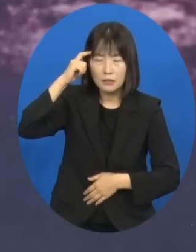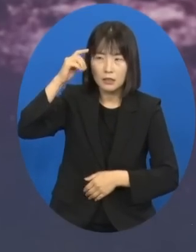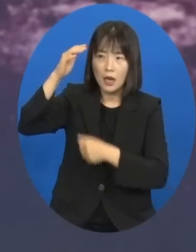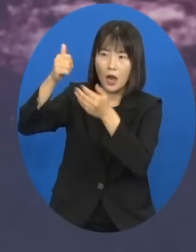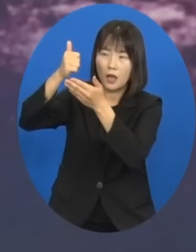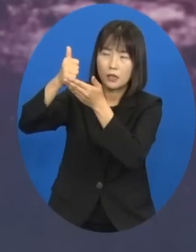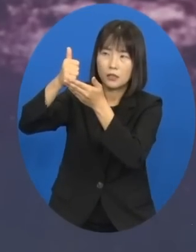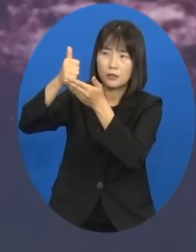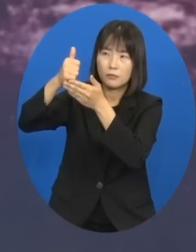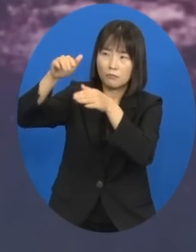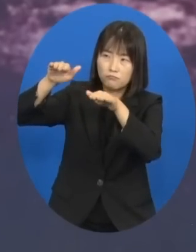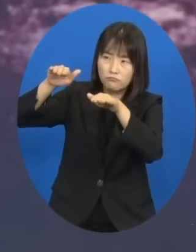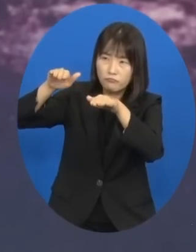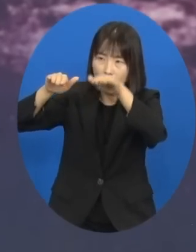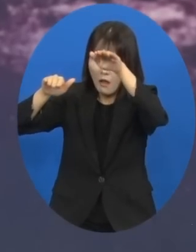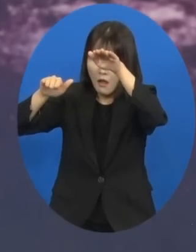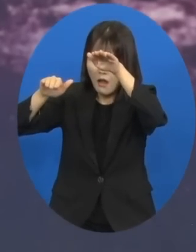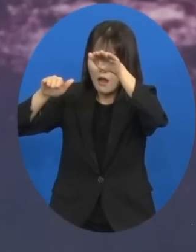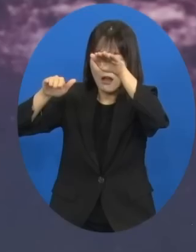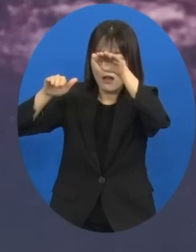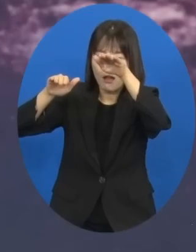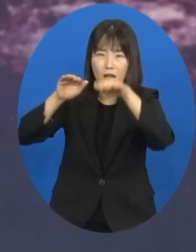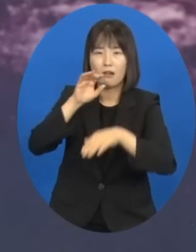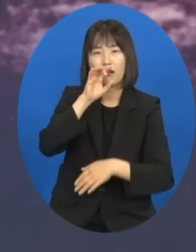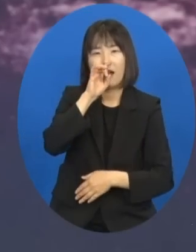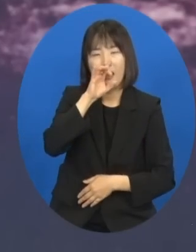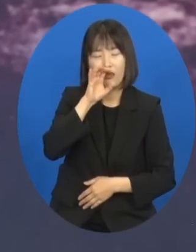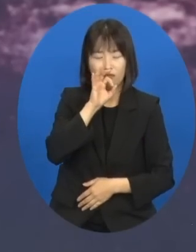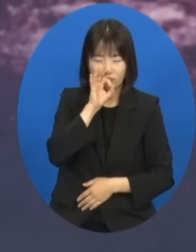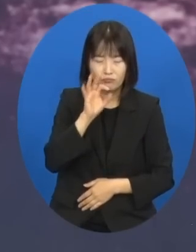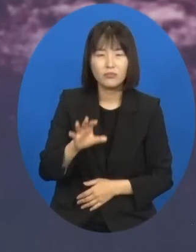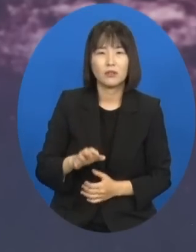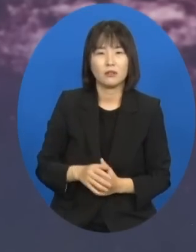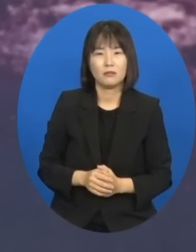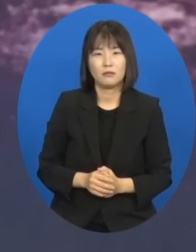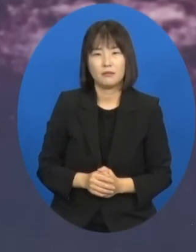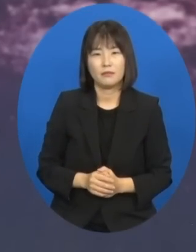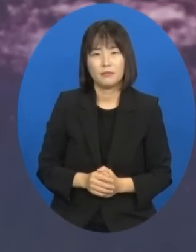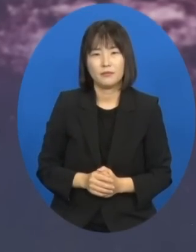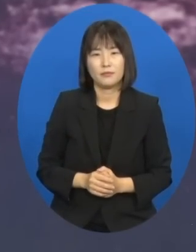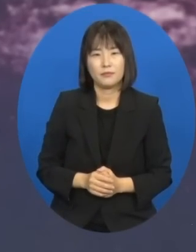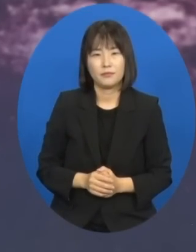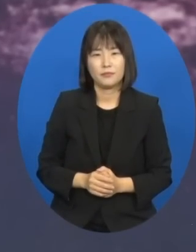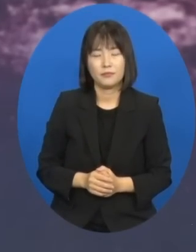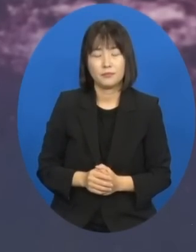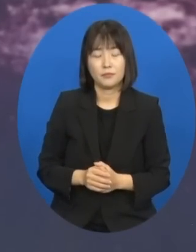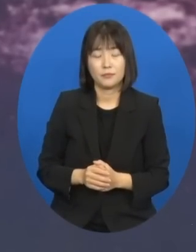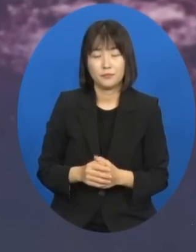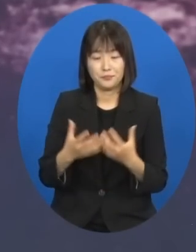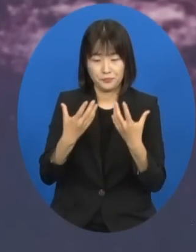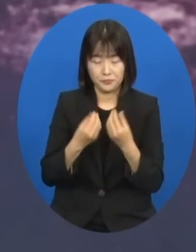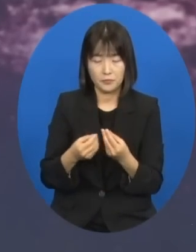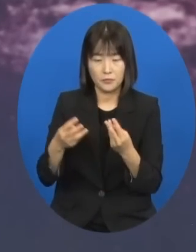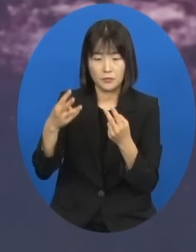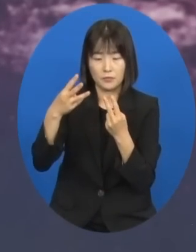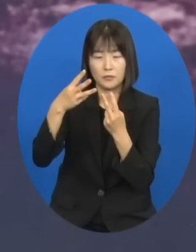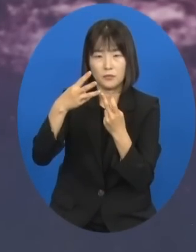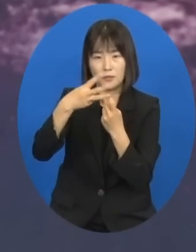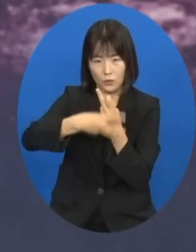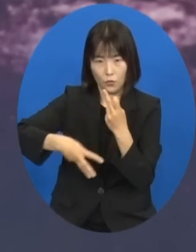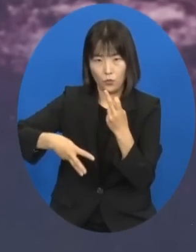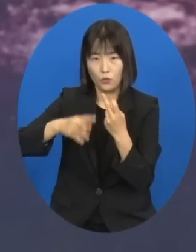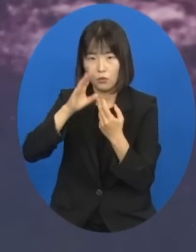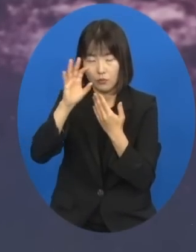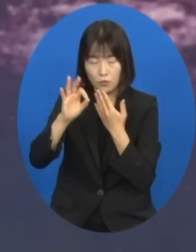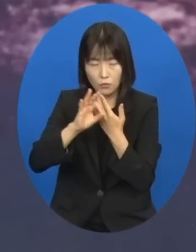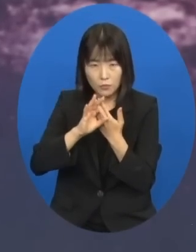없고 그렇게 해서도 안 된다는 것이죠. 이미 살펴보았지만 여러분 롯을 보세요. 있어야 할 것을 잊지 못하고